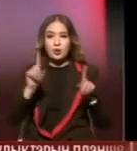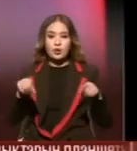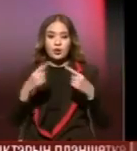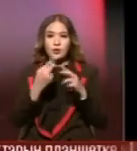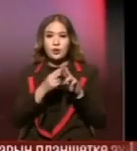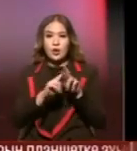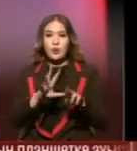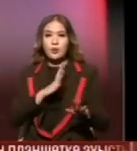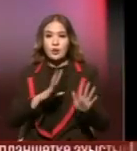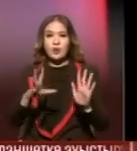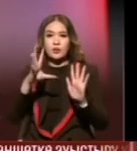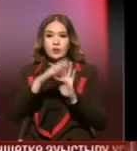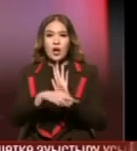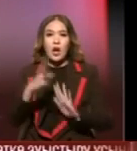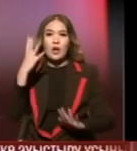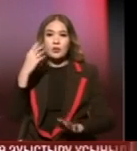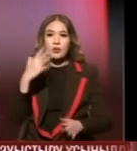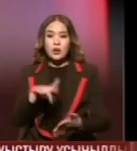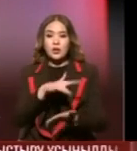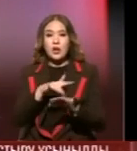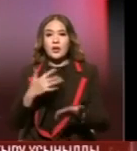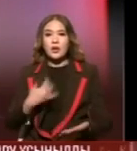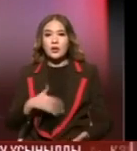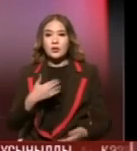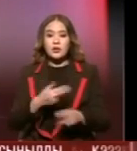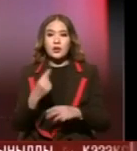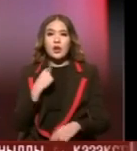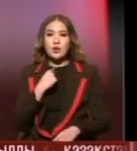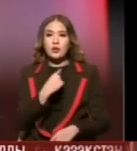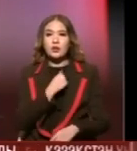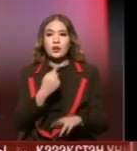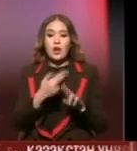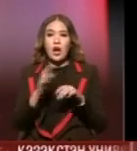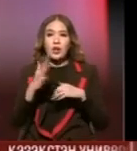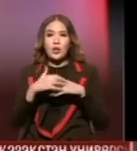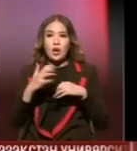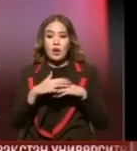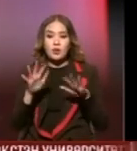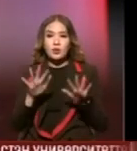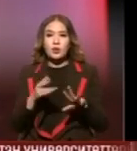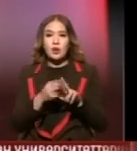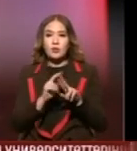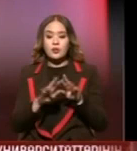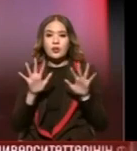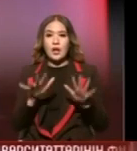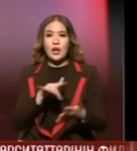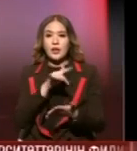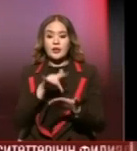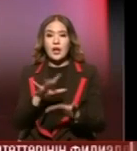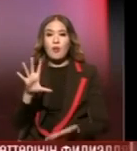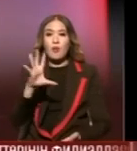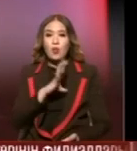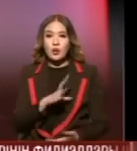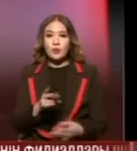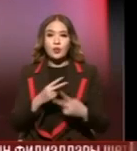комиссияның құрамында осы Алматы қаласында, Тараз қаласында, Талдықорған қаласында, Атырау қалаларында, тағы да басқа қалаларда болып, сол